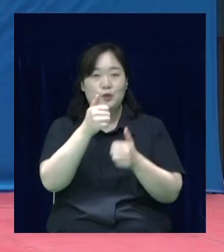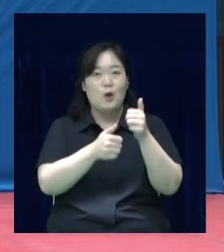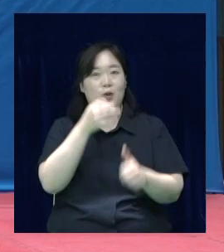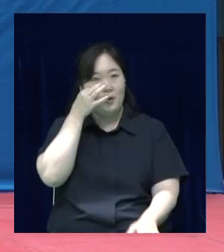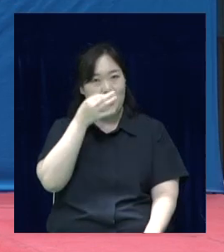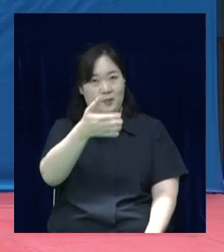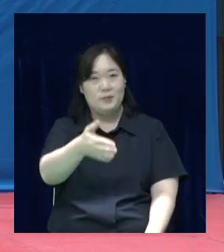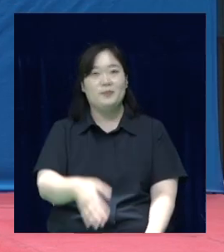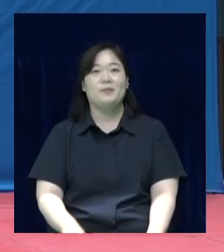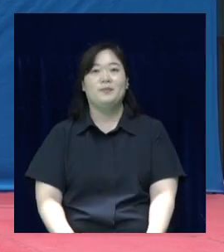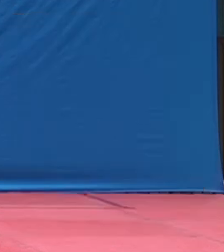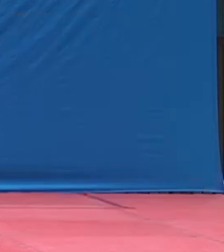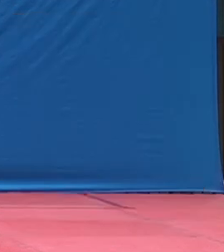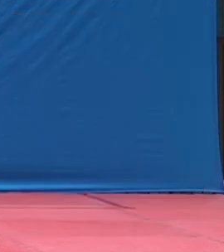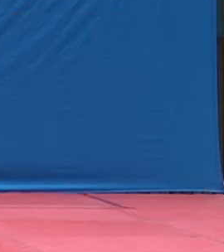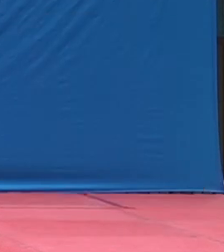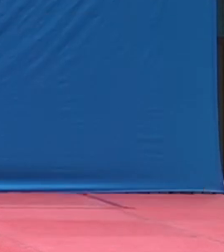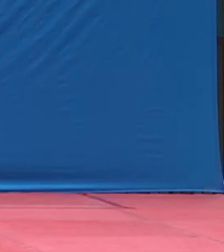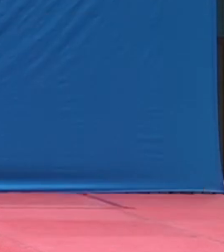홍천입니다.